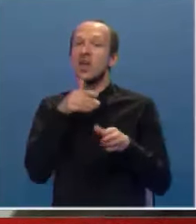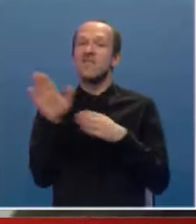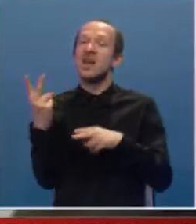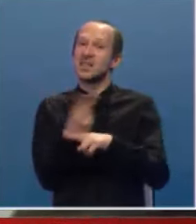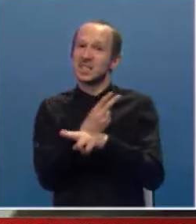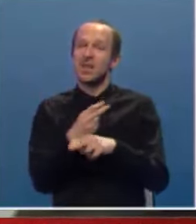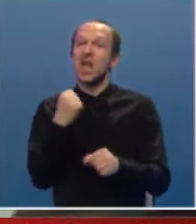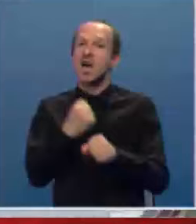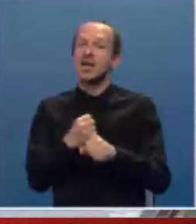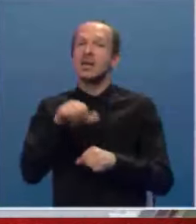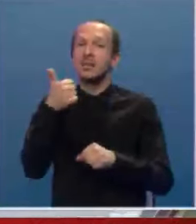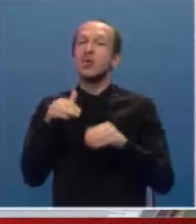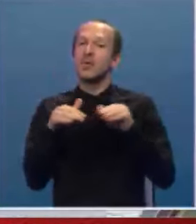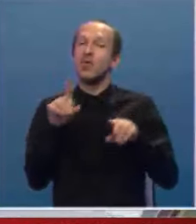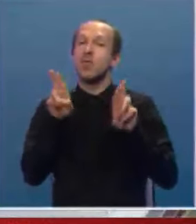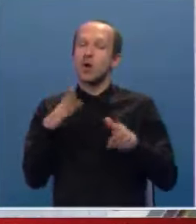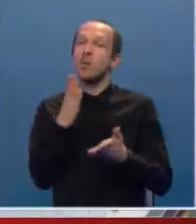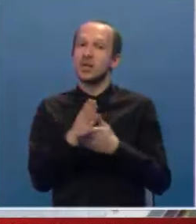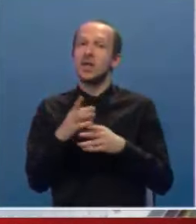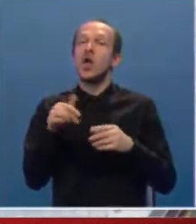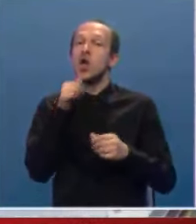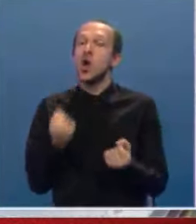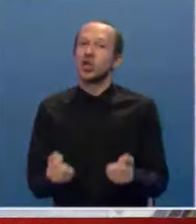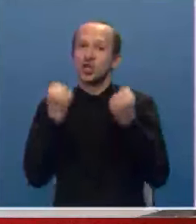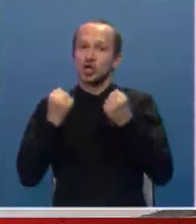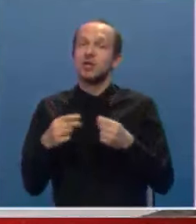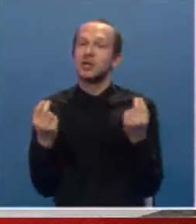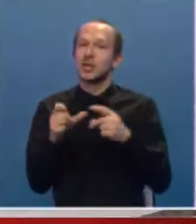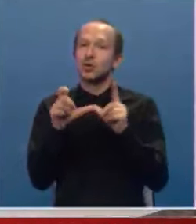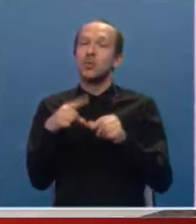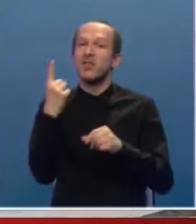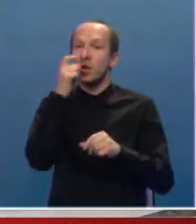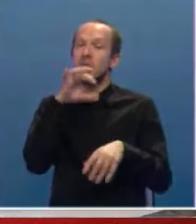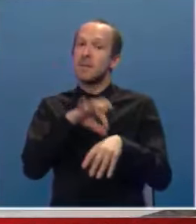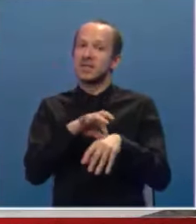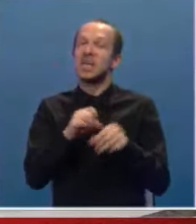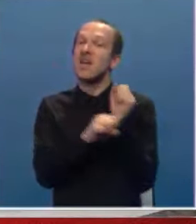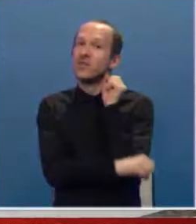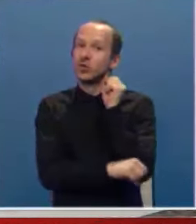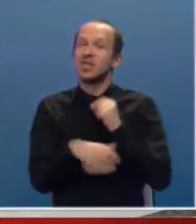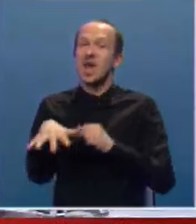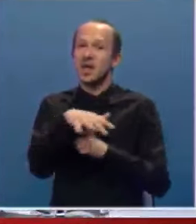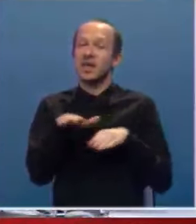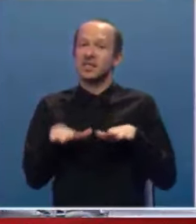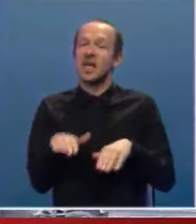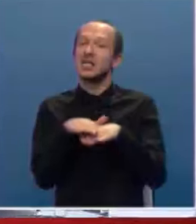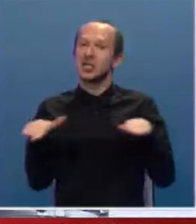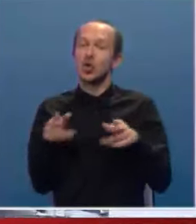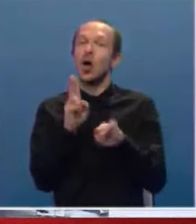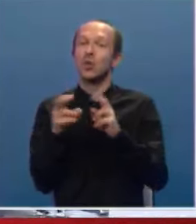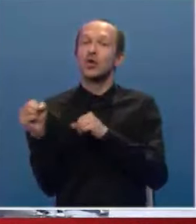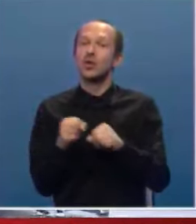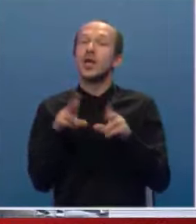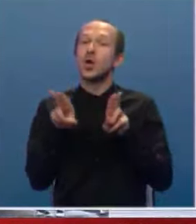zemlje, rad na primarnom nivou mogao bi biti i tekako otežan. Zato su prvi ljudi medicinskih fakulteta regije sjeli za sto kako bi